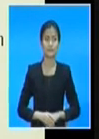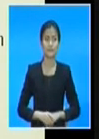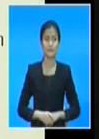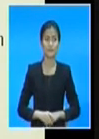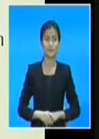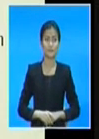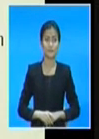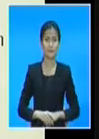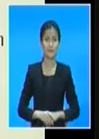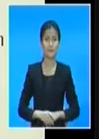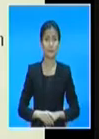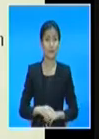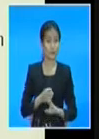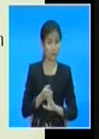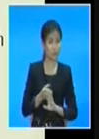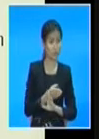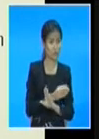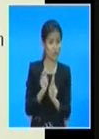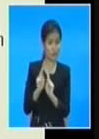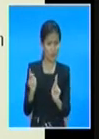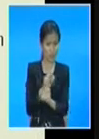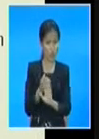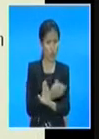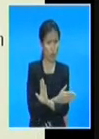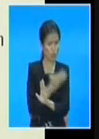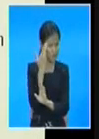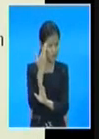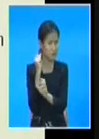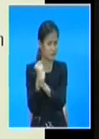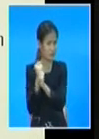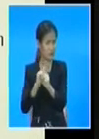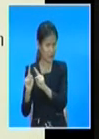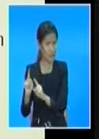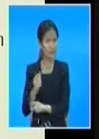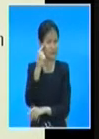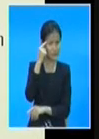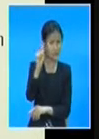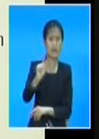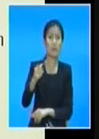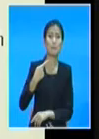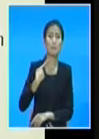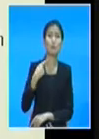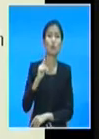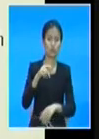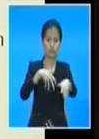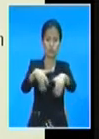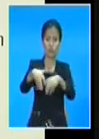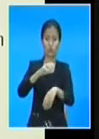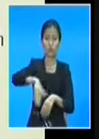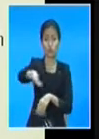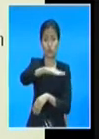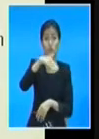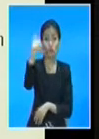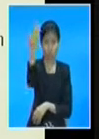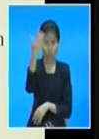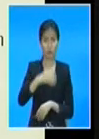ก่อนท่านจะทำเนี่ยต้องนึกถึงประโยชน์ท่านประโยชน์เราถ้าเราคิดถึงประโยชน์เขาก่อนนะฮะก่อน